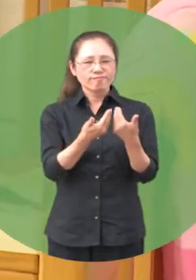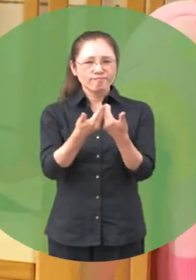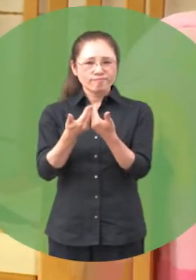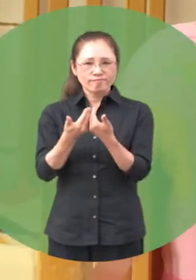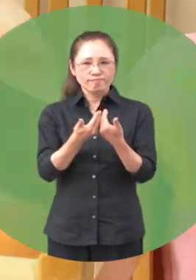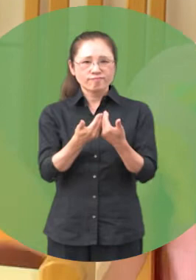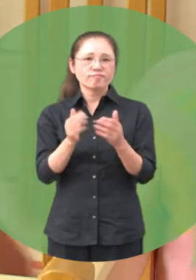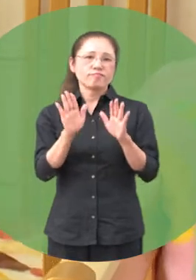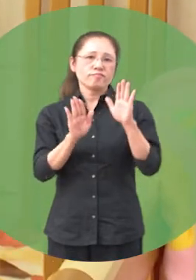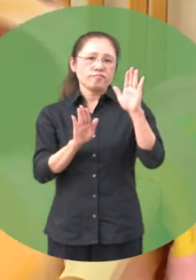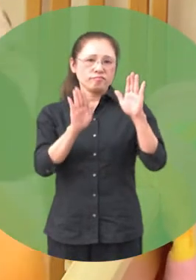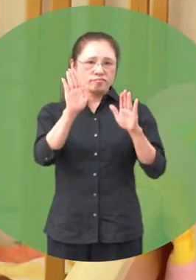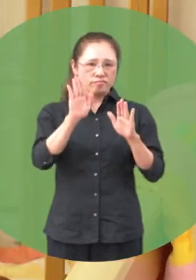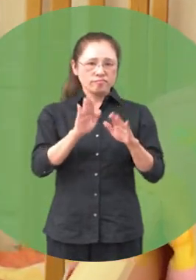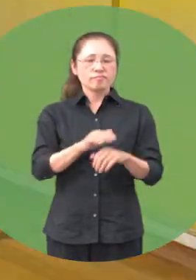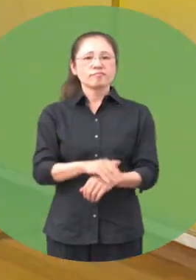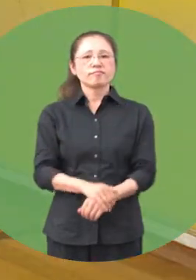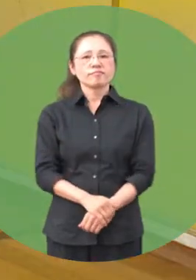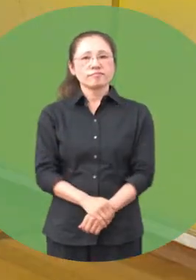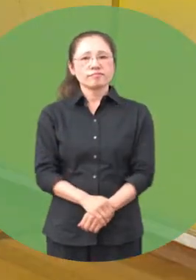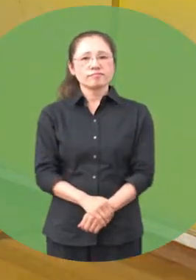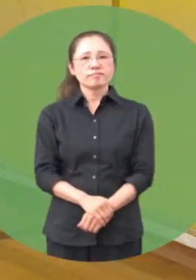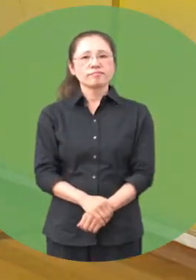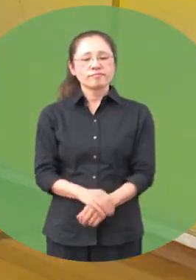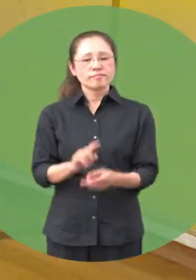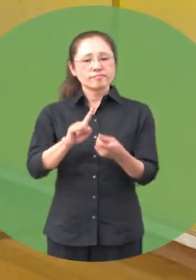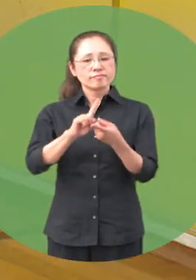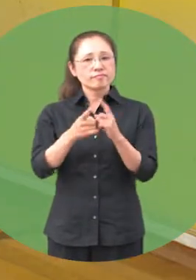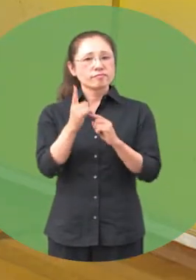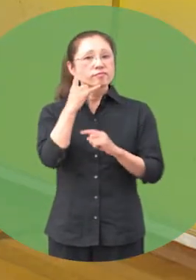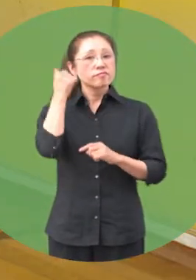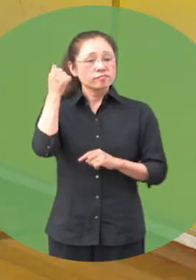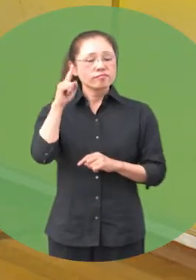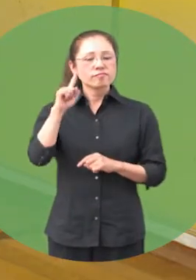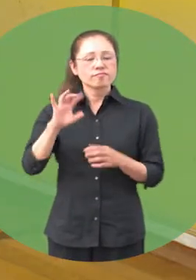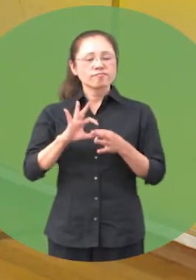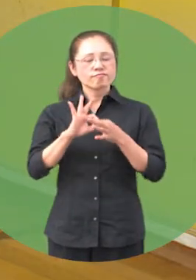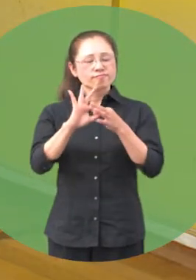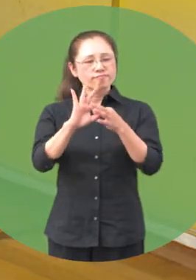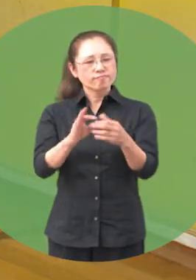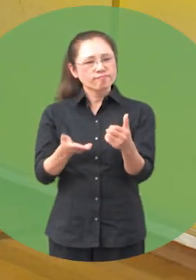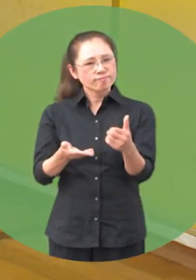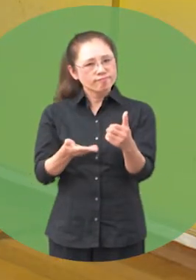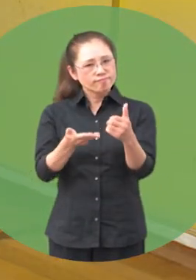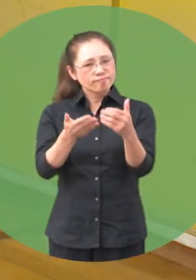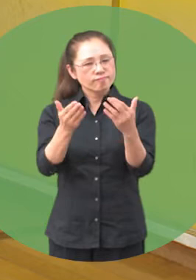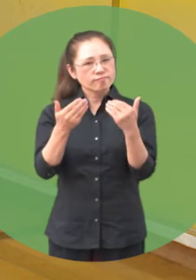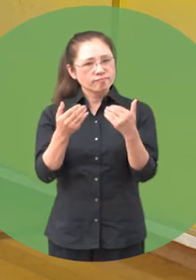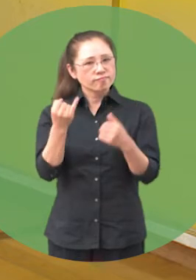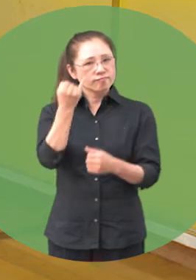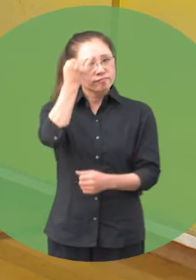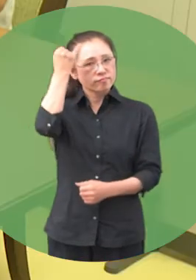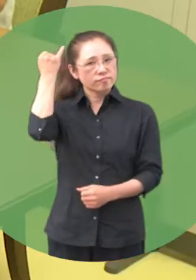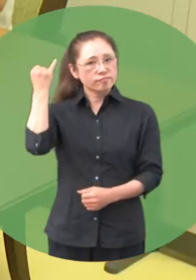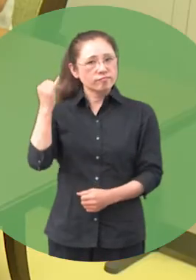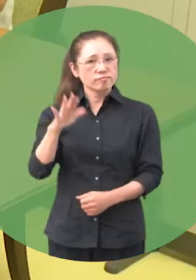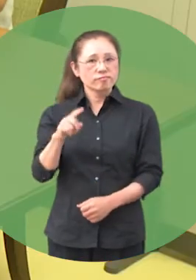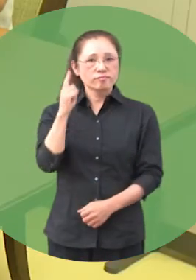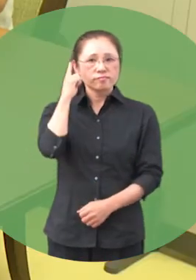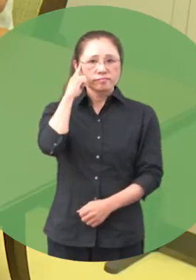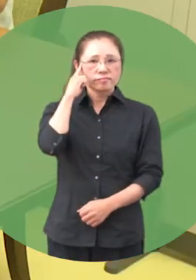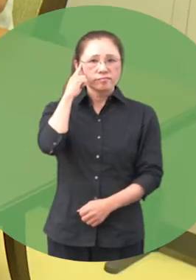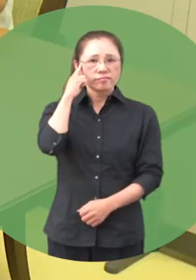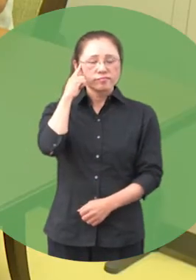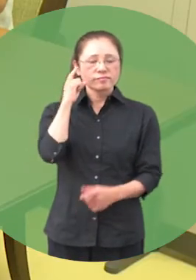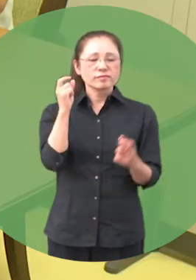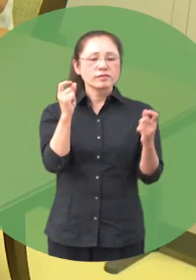状態となっています。里親といえば長期間の養育を思い浮かべる方も多いと思いますが、一時